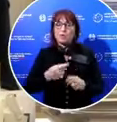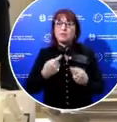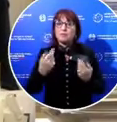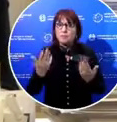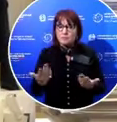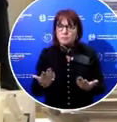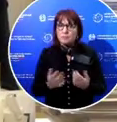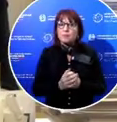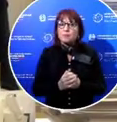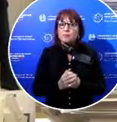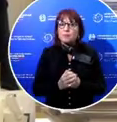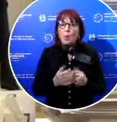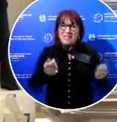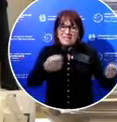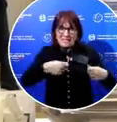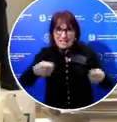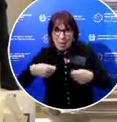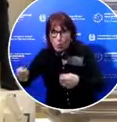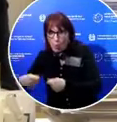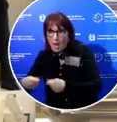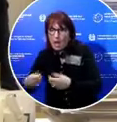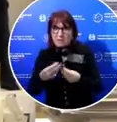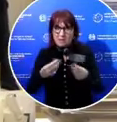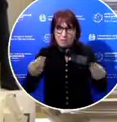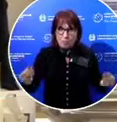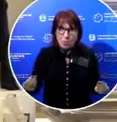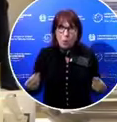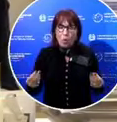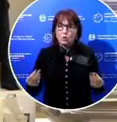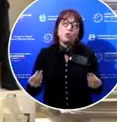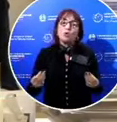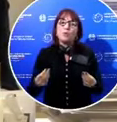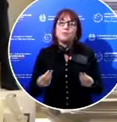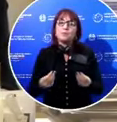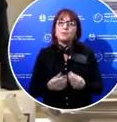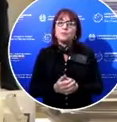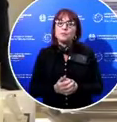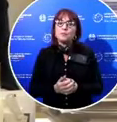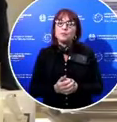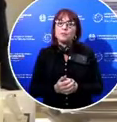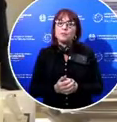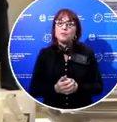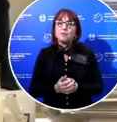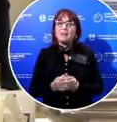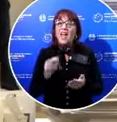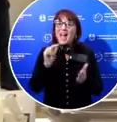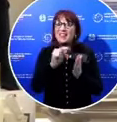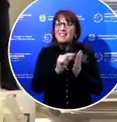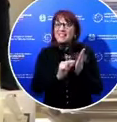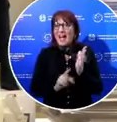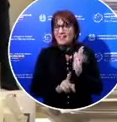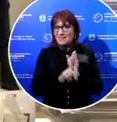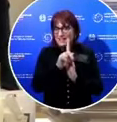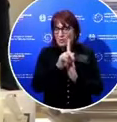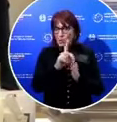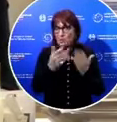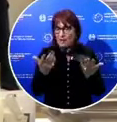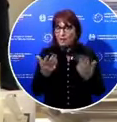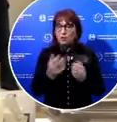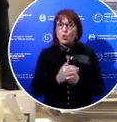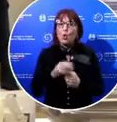di sequestri di straordinaria consistenza, lo dimostrano i dati. Rispetto